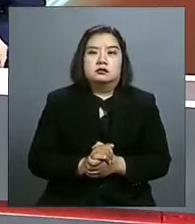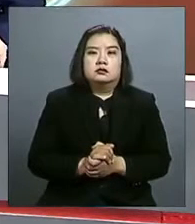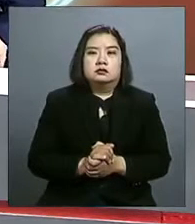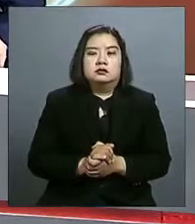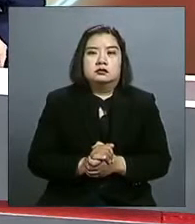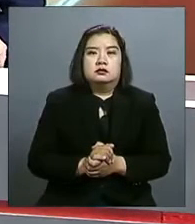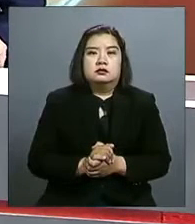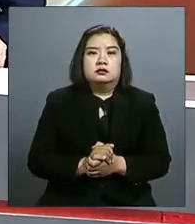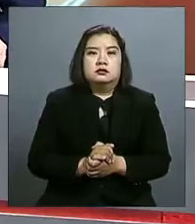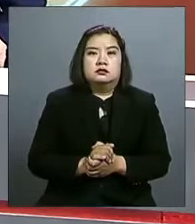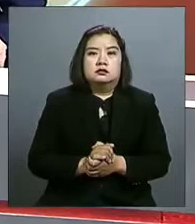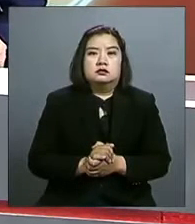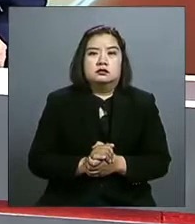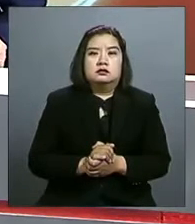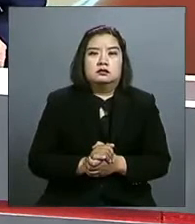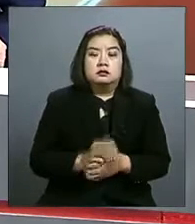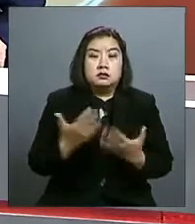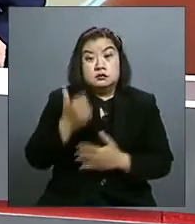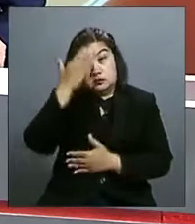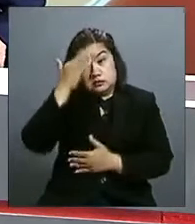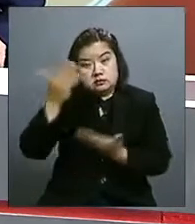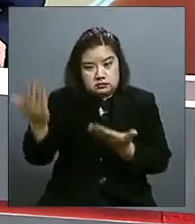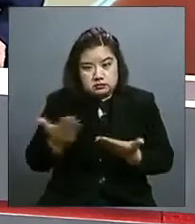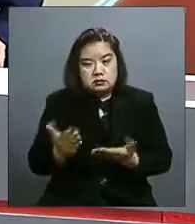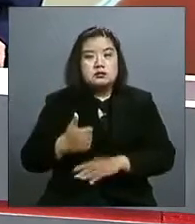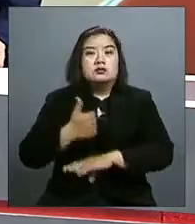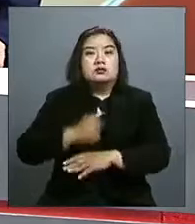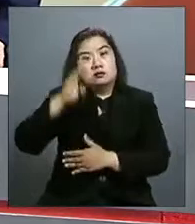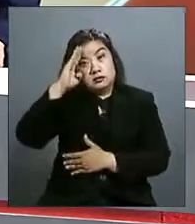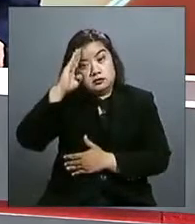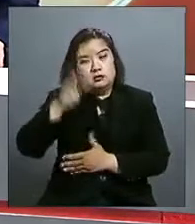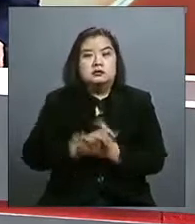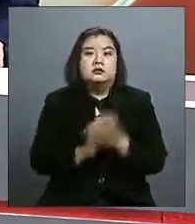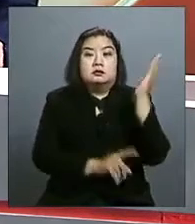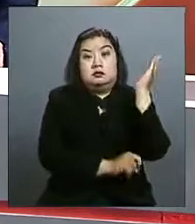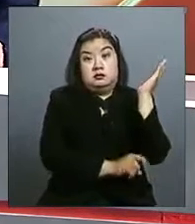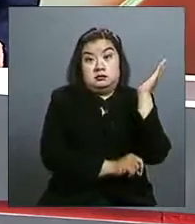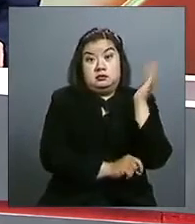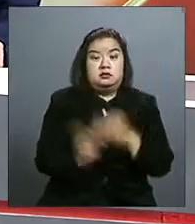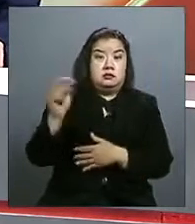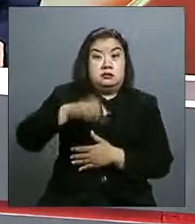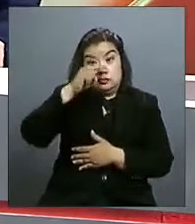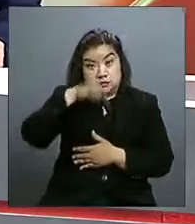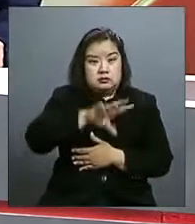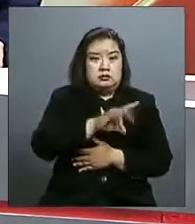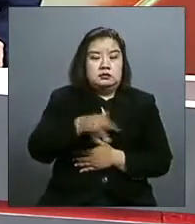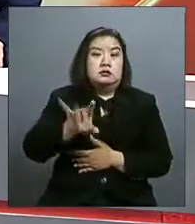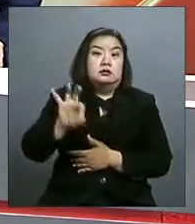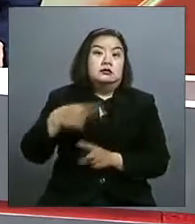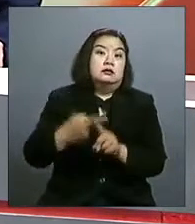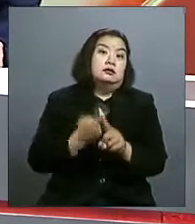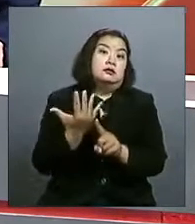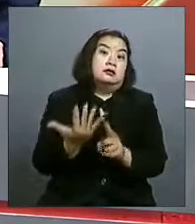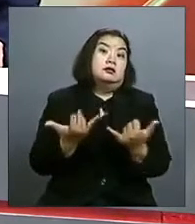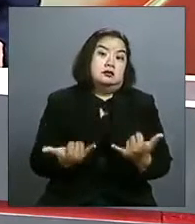พลเอกเฉลิมชัยสิทธิสัตย์ให้การต้อนรับผู้บัญชาการทหารบกของสิงคโปร์ในวาระเยือนไทยระหว่างวันที่7ถึง9พฤษภาคมนี้ค่ะนอกจากความ